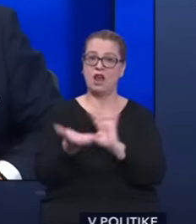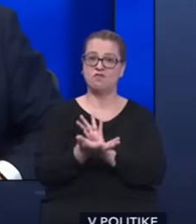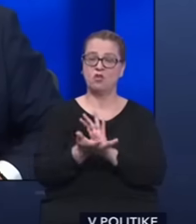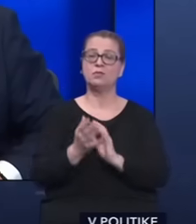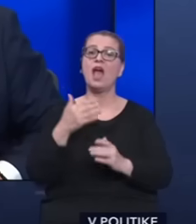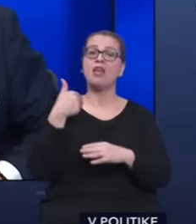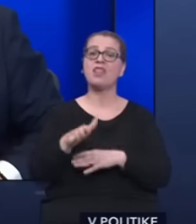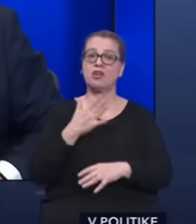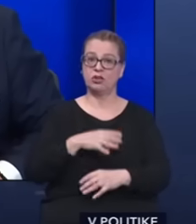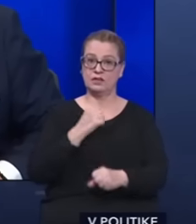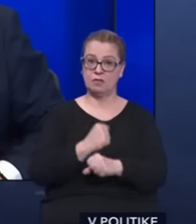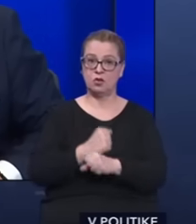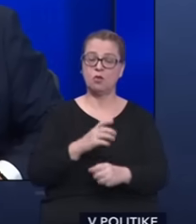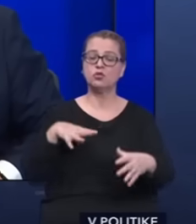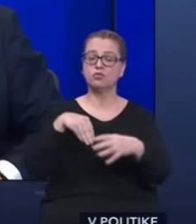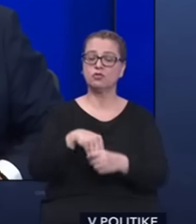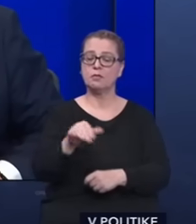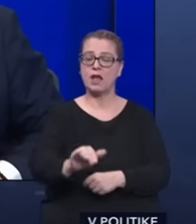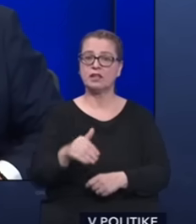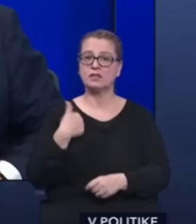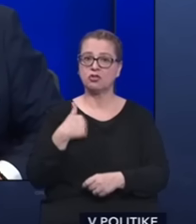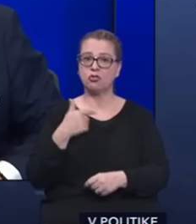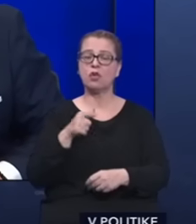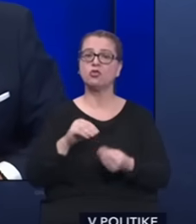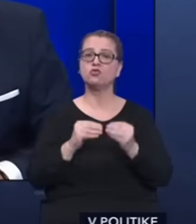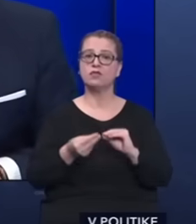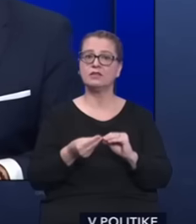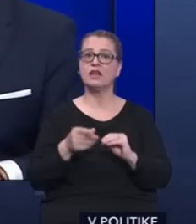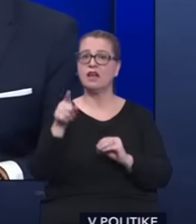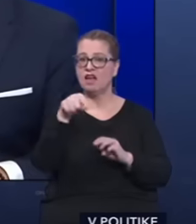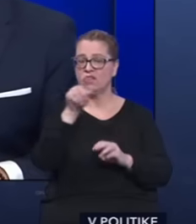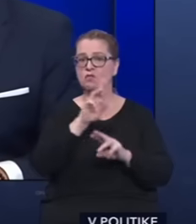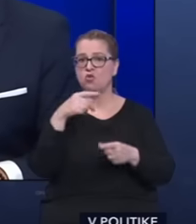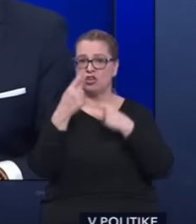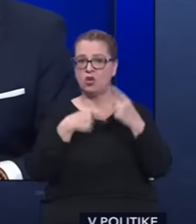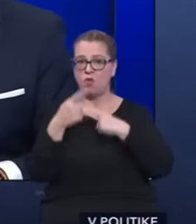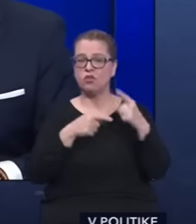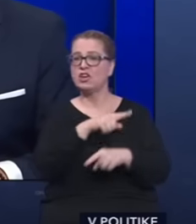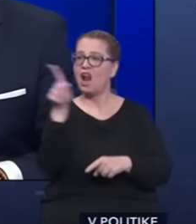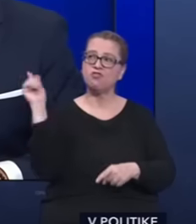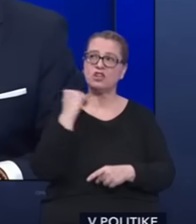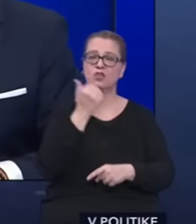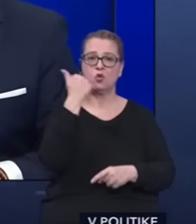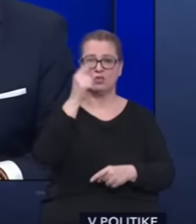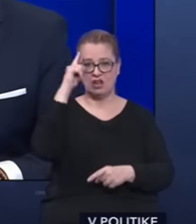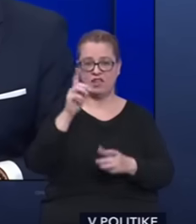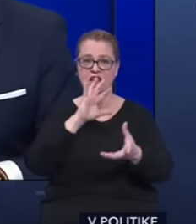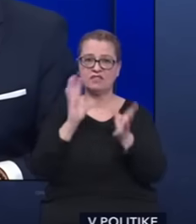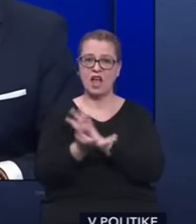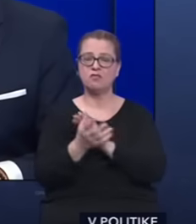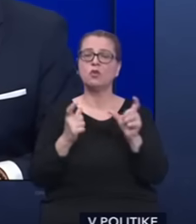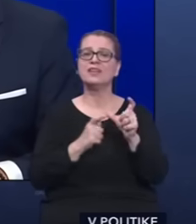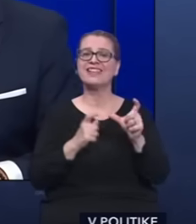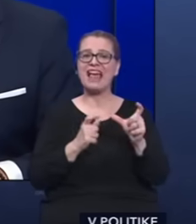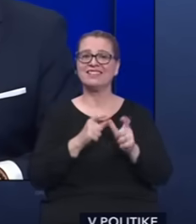ďalšie, ktoré chceme urobiť, sú v rámci materských škôl a tak ďalej. Toto sú veci, ktoré vy môžete rozprávať, ale všetci ľudia vedia, že na reformy Saska